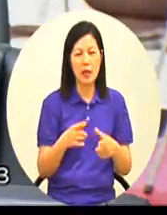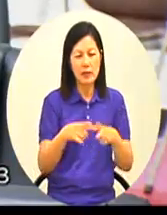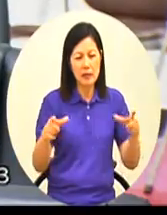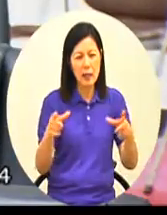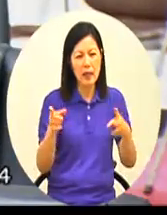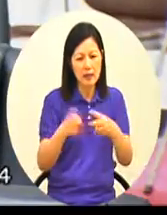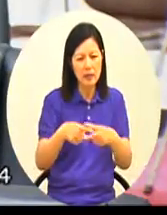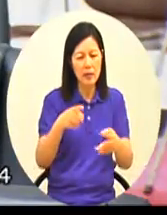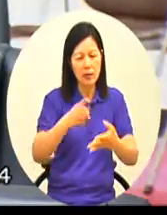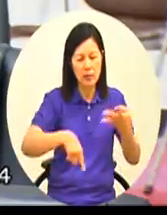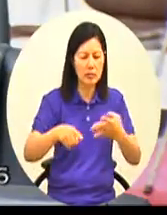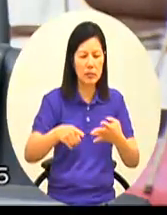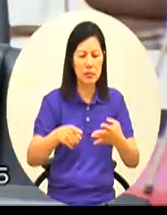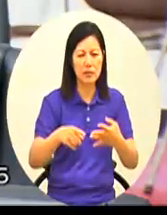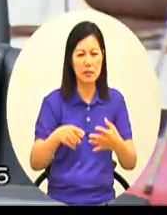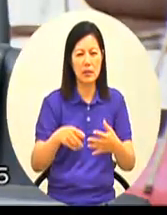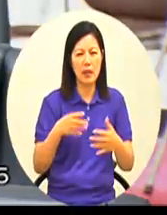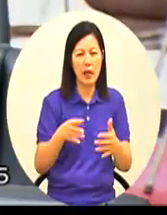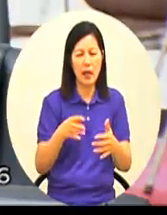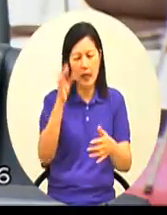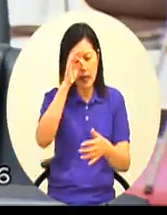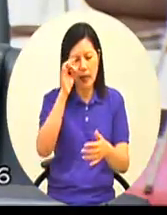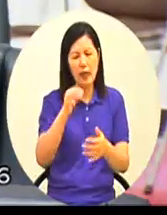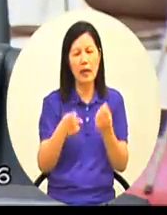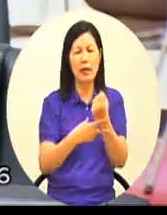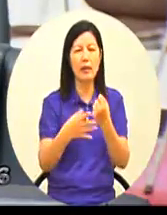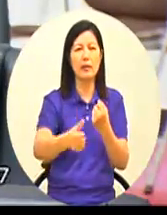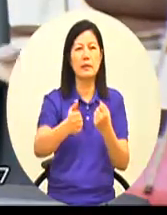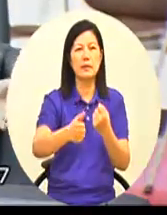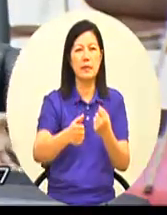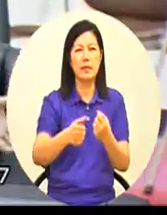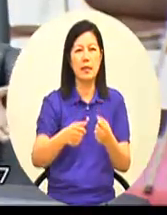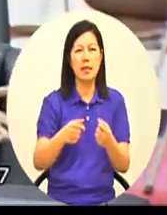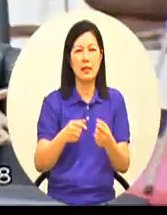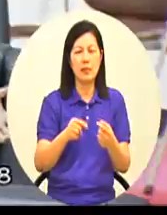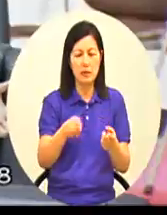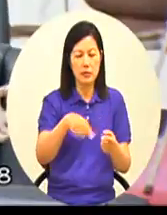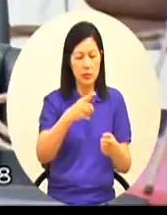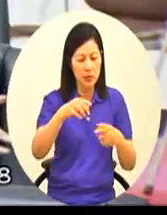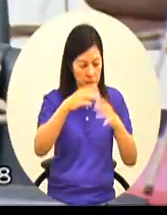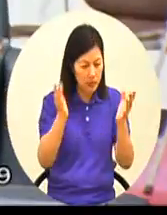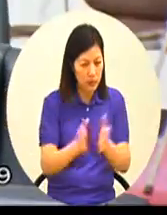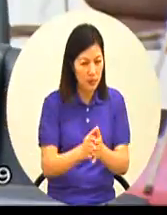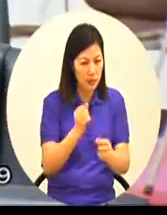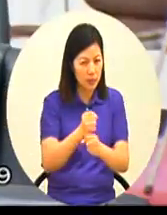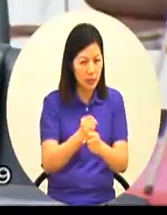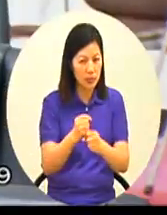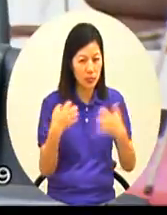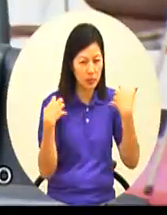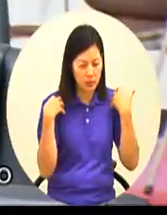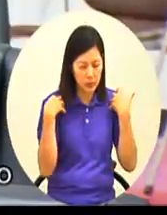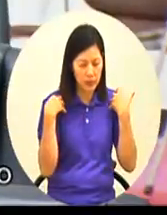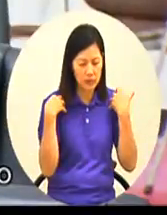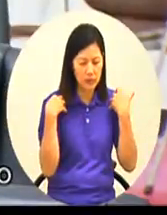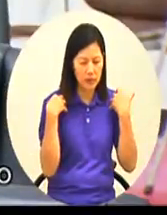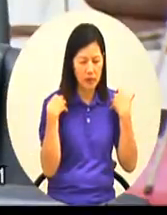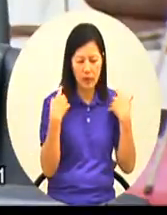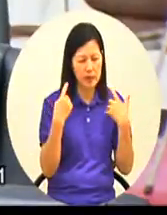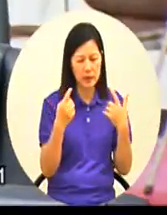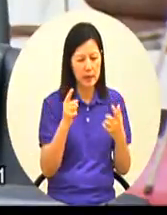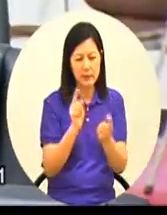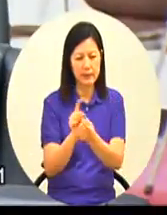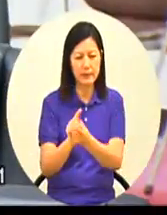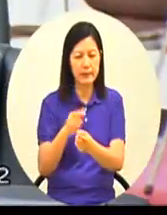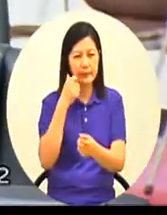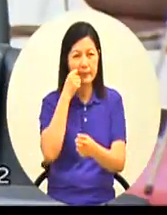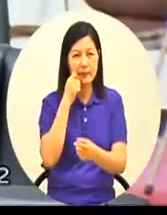候我们市府的人员就这么多啊，如果一下子要应付全高雄市的一些工作的话，可能会应付不来。那时候里长